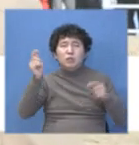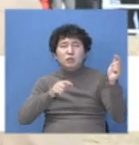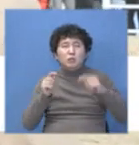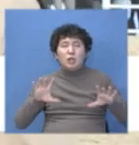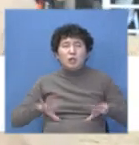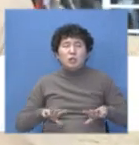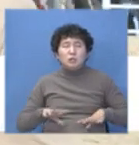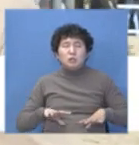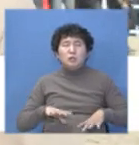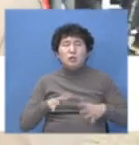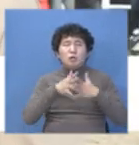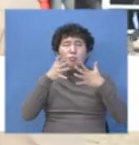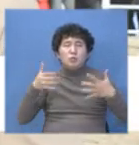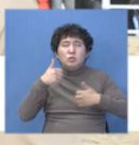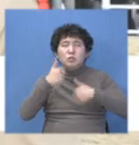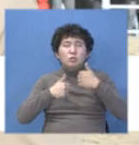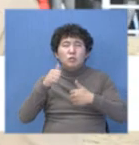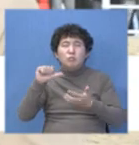үлкен жарысқа Қазақстанның кілең